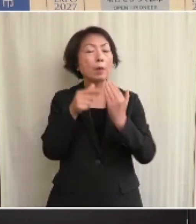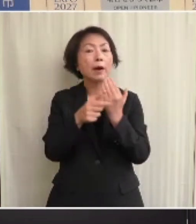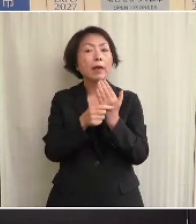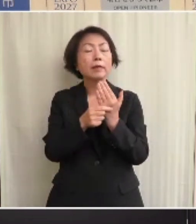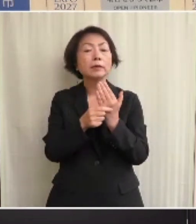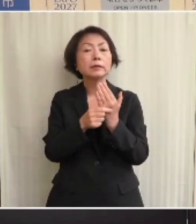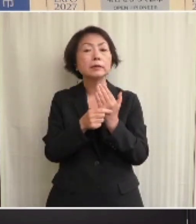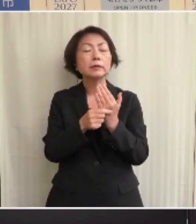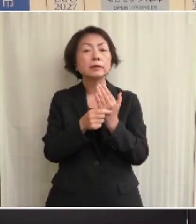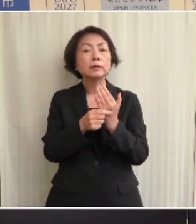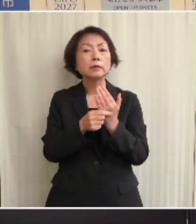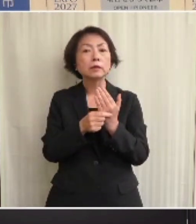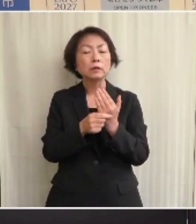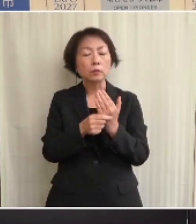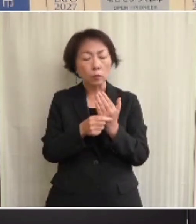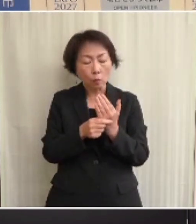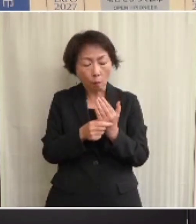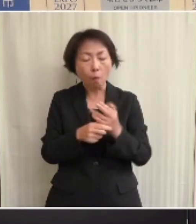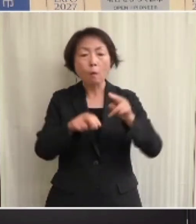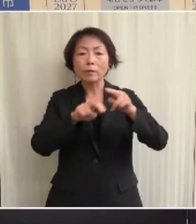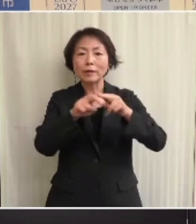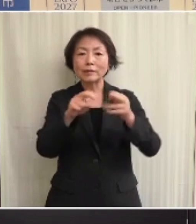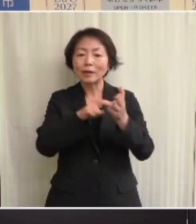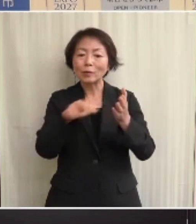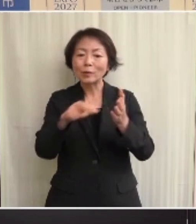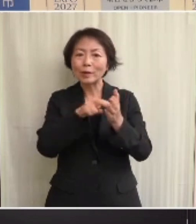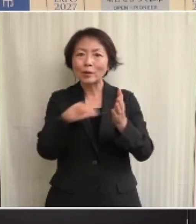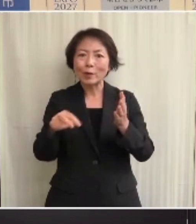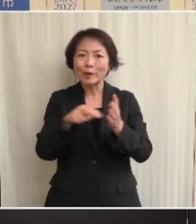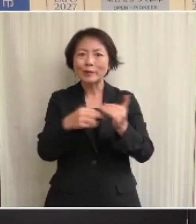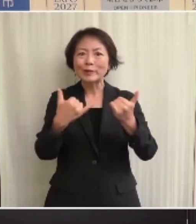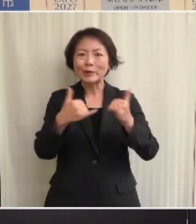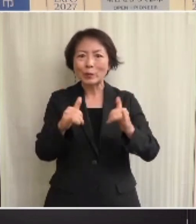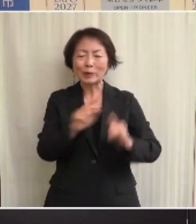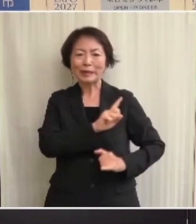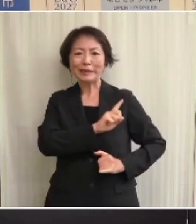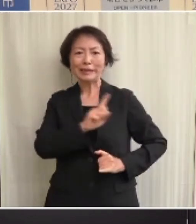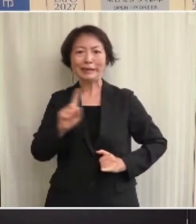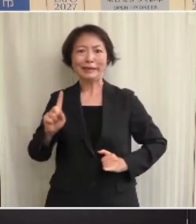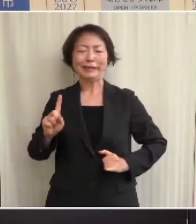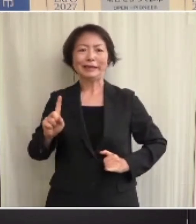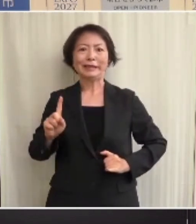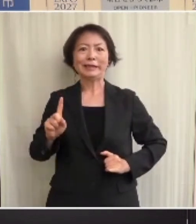駅の、乗降客がですね、今1日、